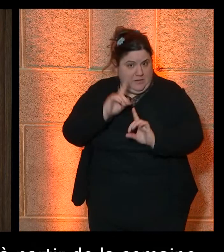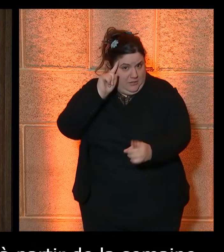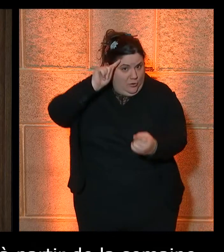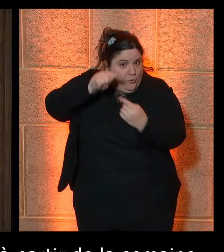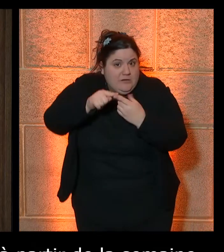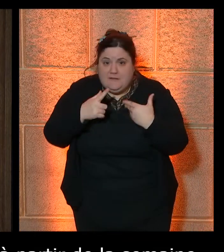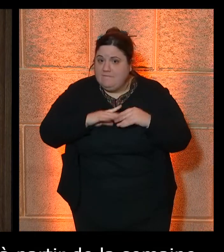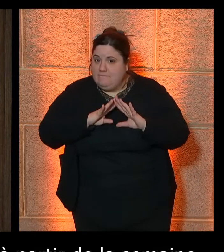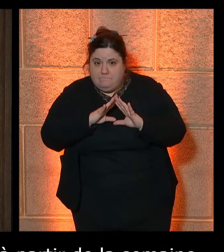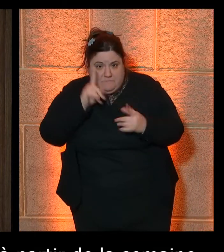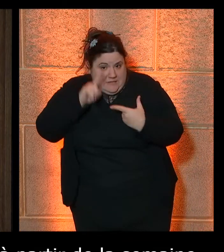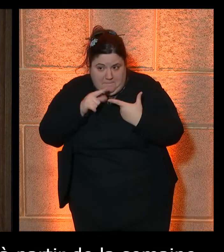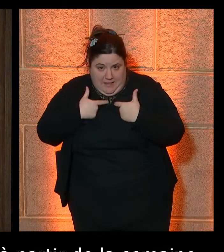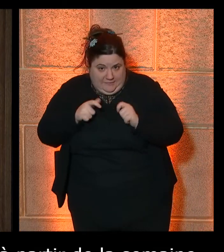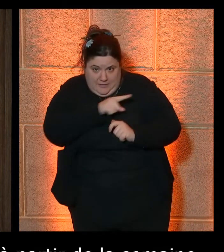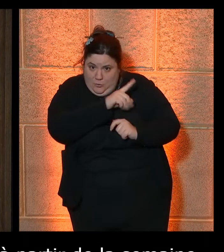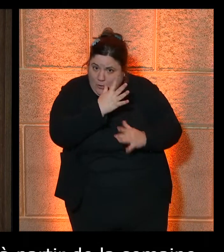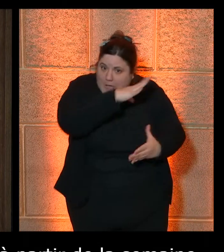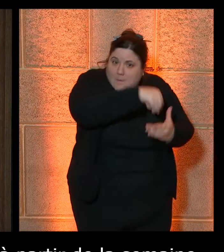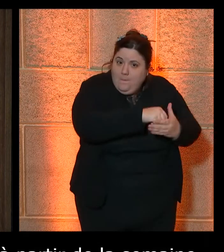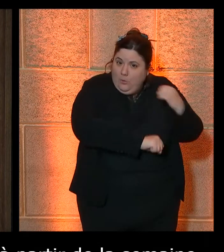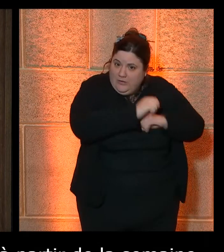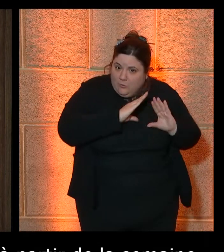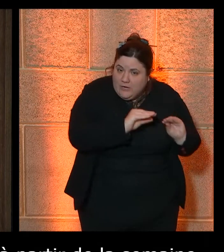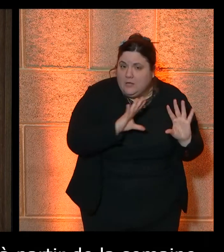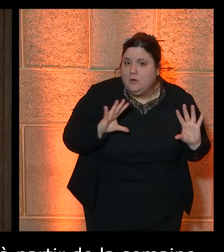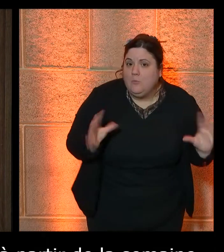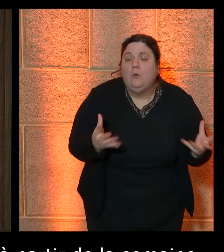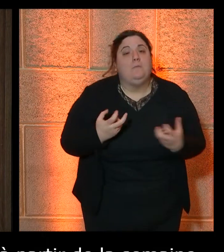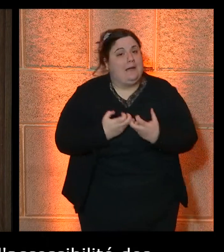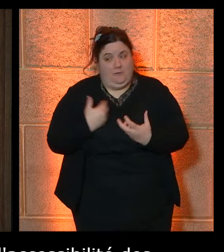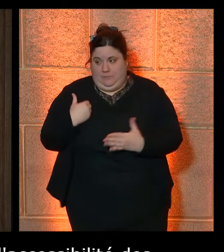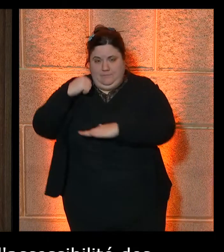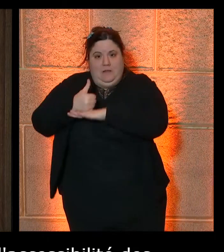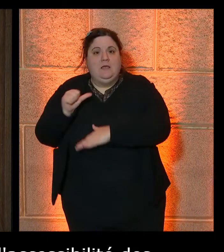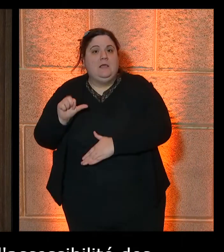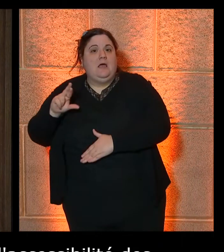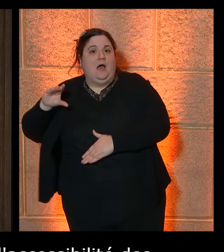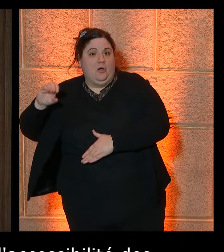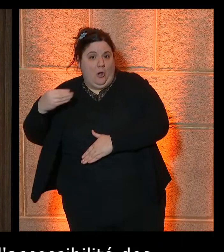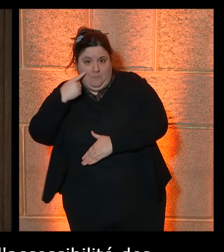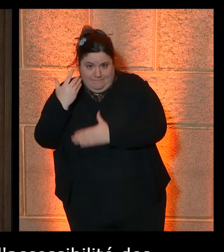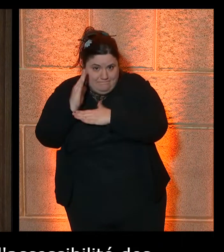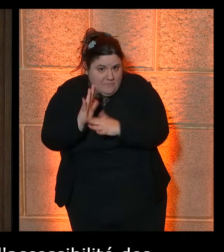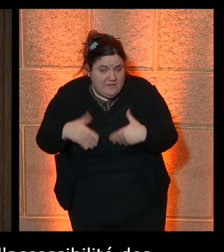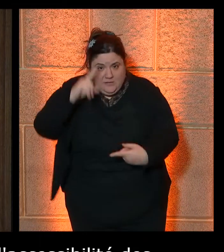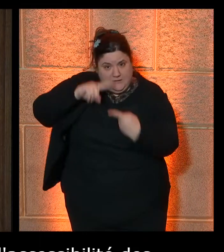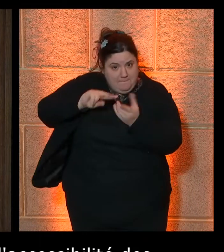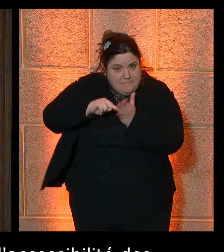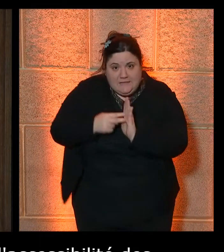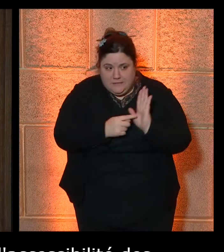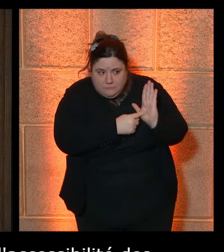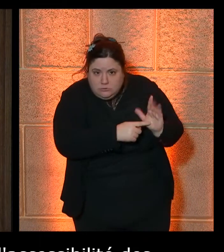Donc l'ARCOM nous a présenté le cadre, les possibilités techniques qui sont aujourd'hui disponibles pour les